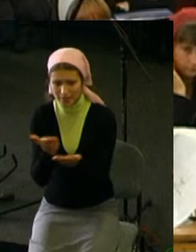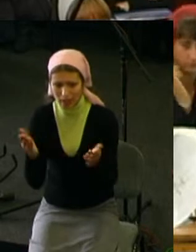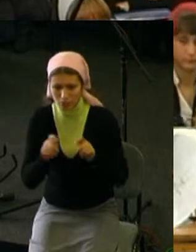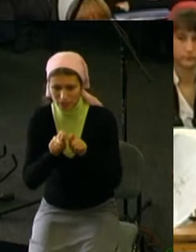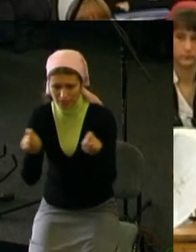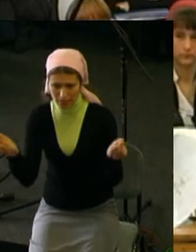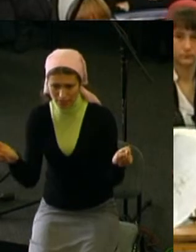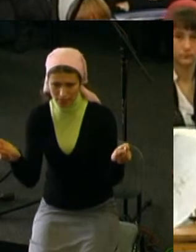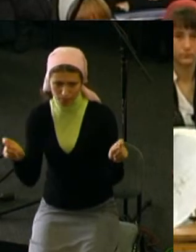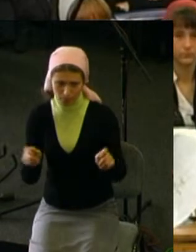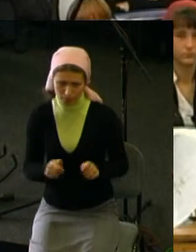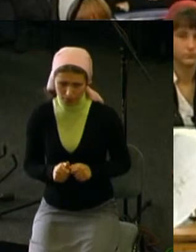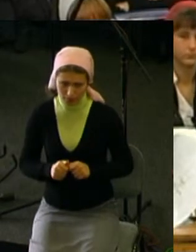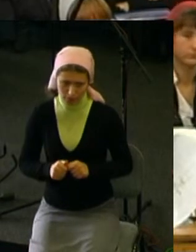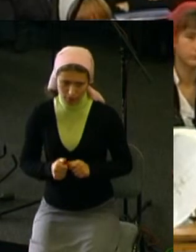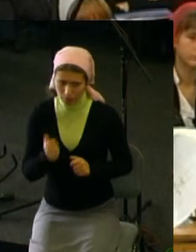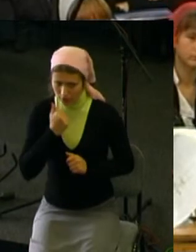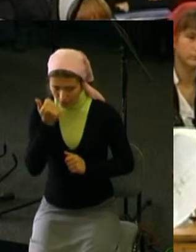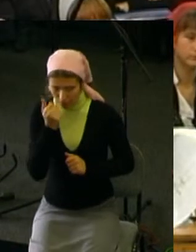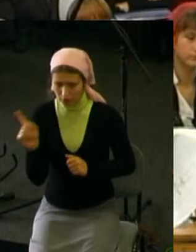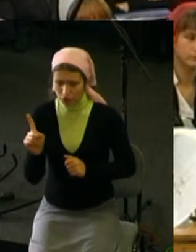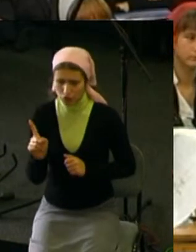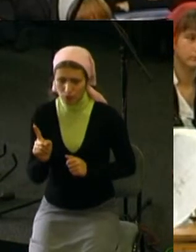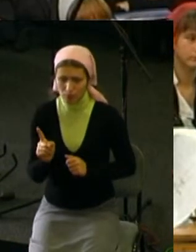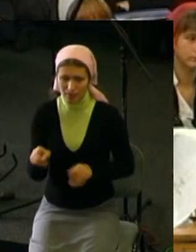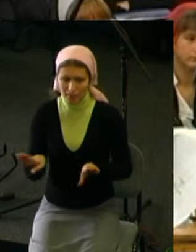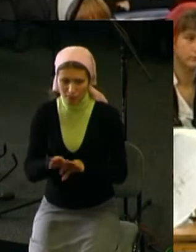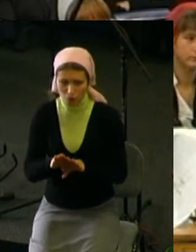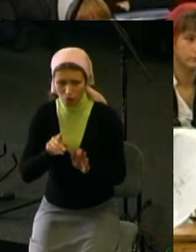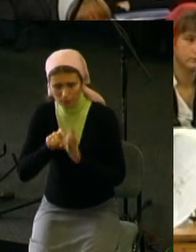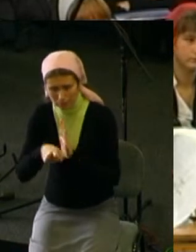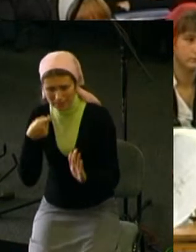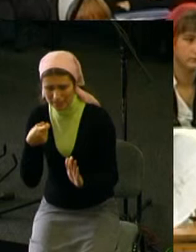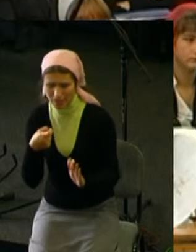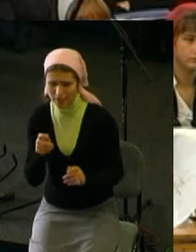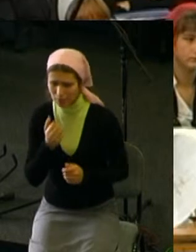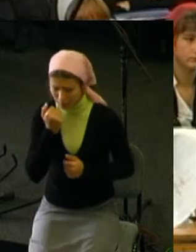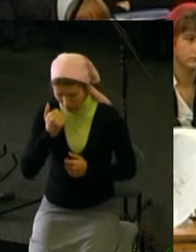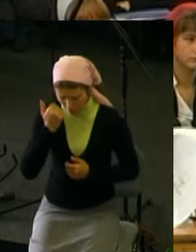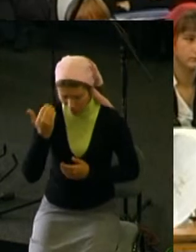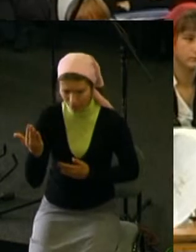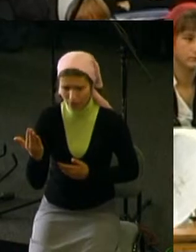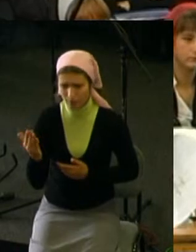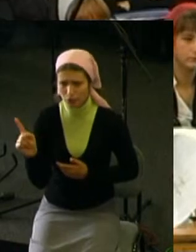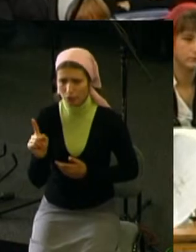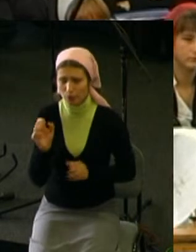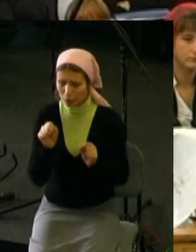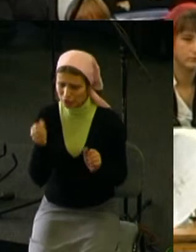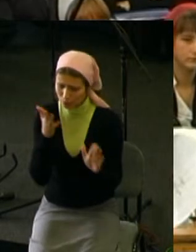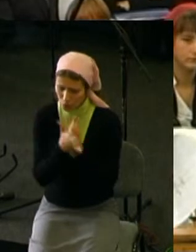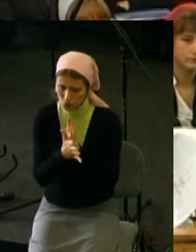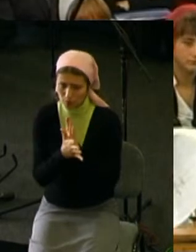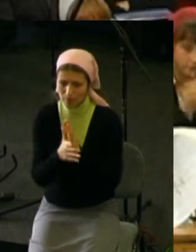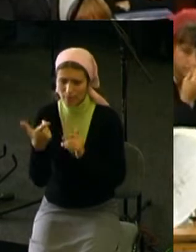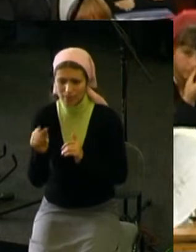відкрився в А ми Дякуємо що ми такого ти пізнали Ми дякуємо що ми можемо